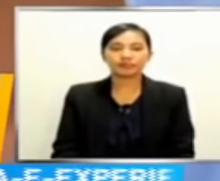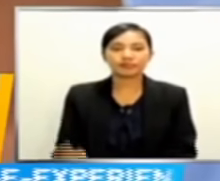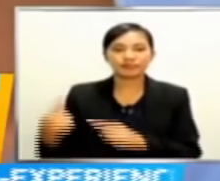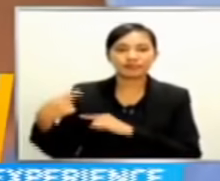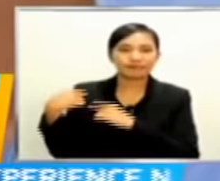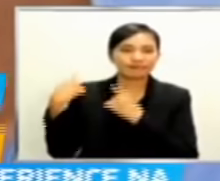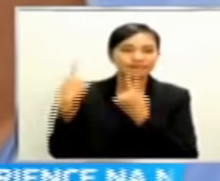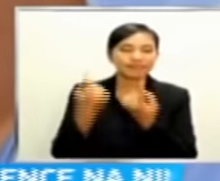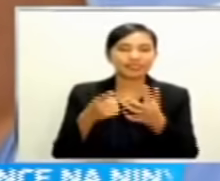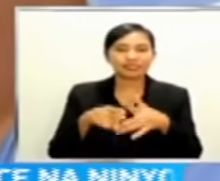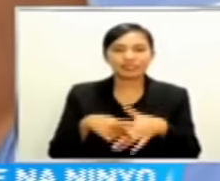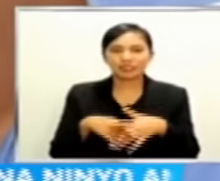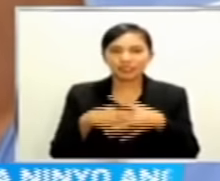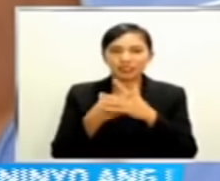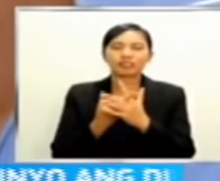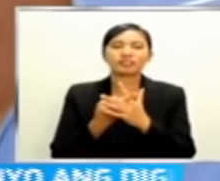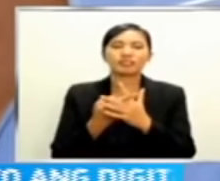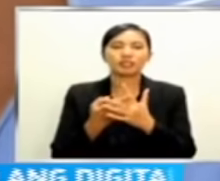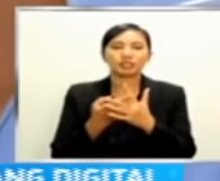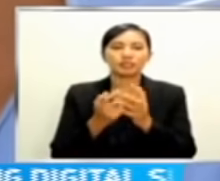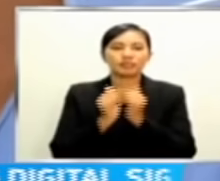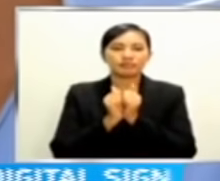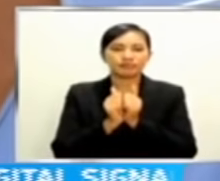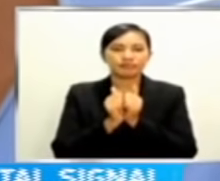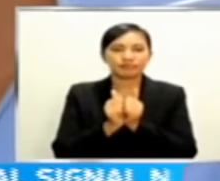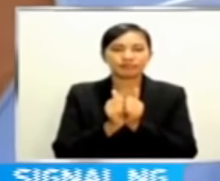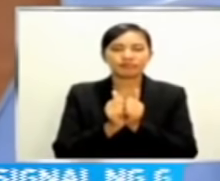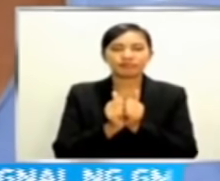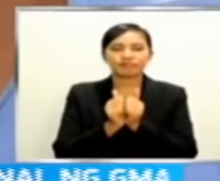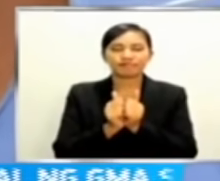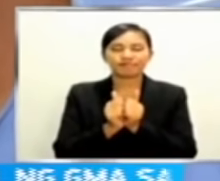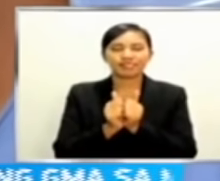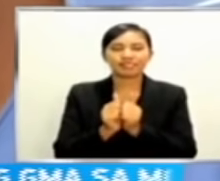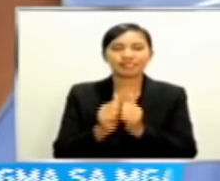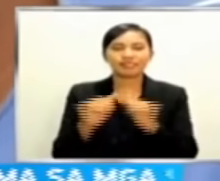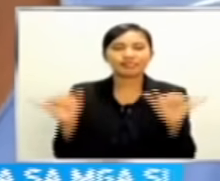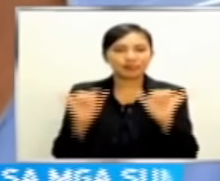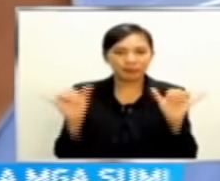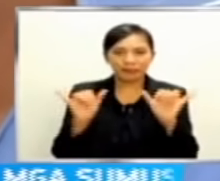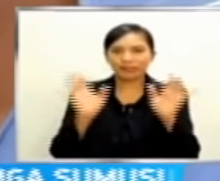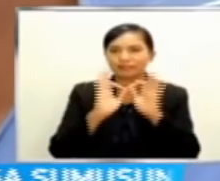sumura yung turingin namin, ma'am. Halos magkapamilya na kami, ma'am.